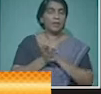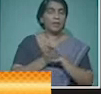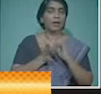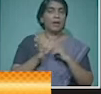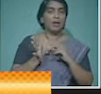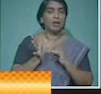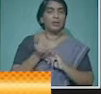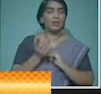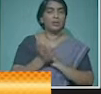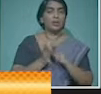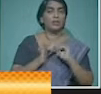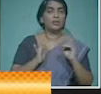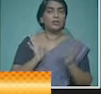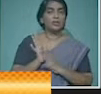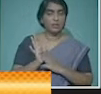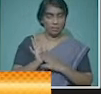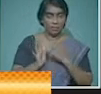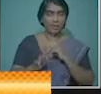ගරු නියෝජ්‍ය